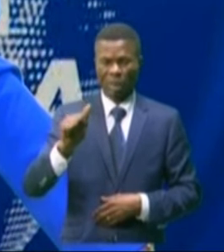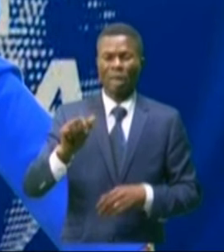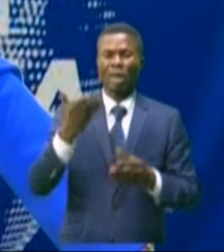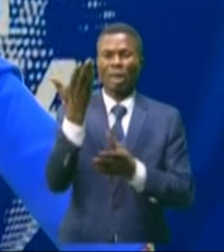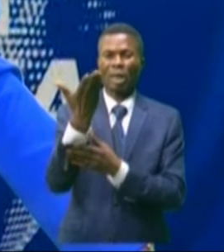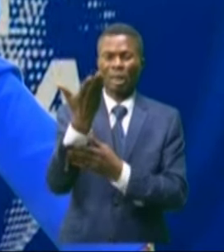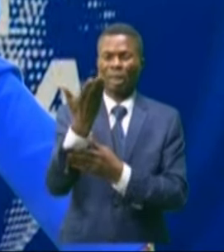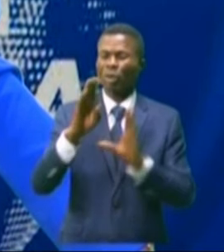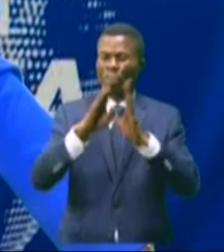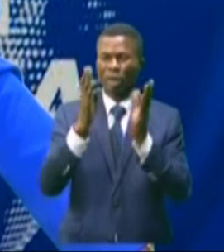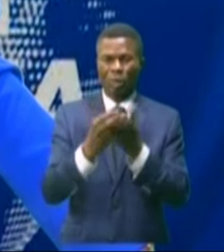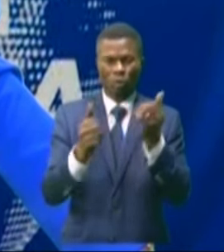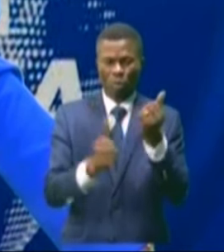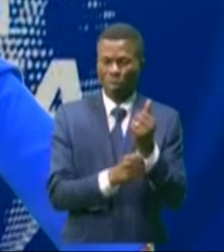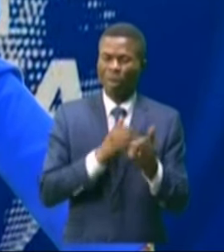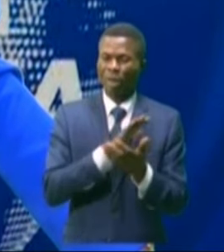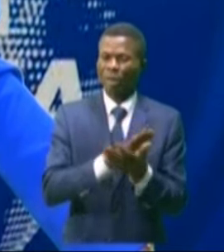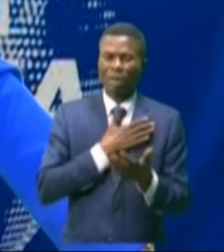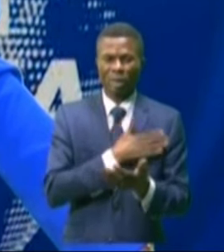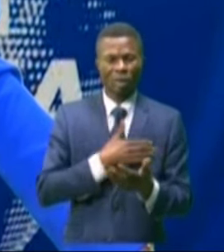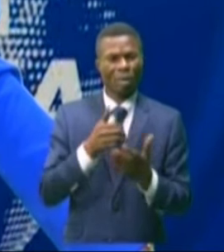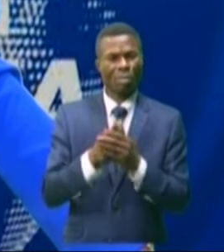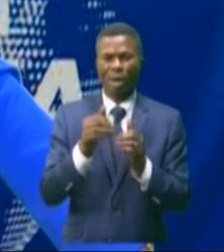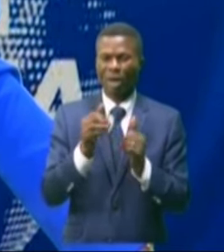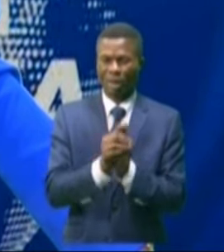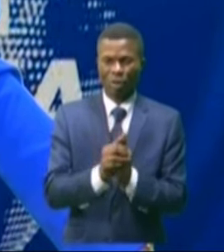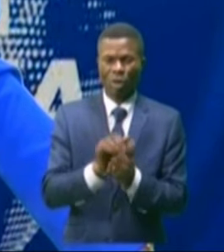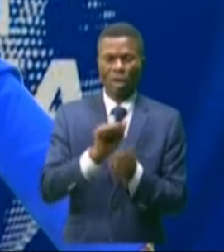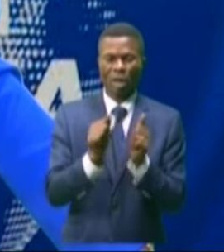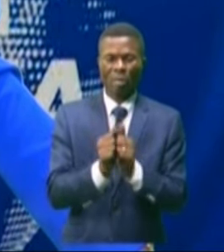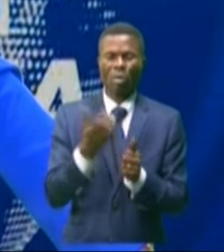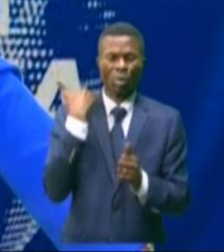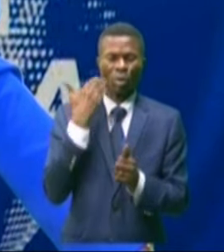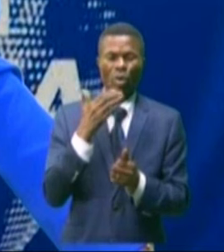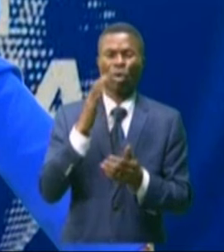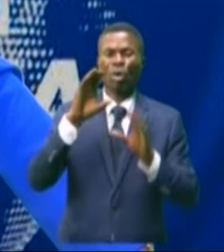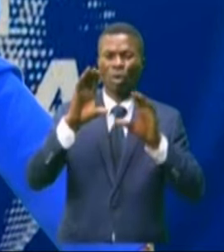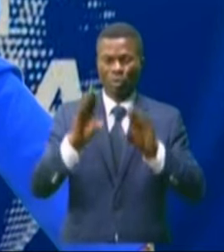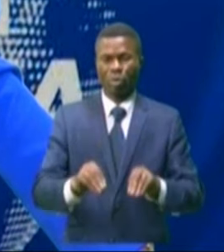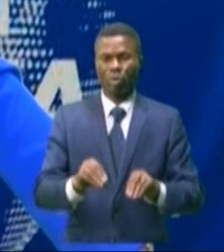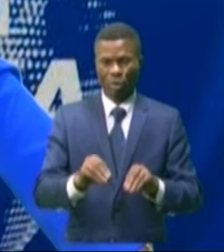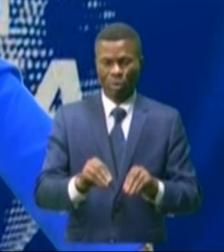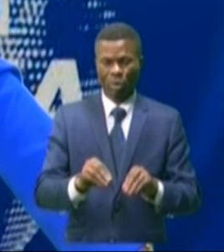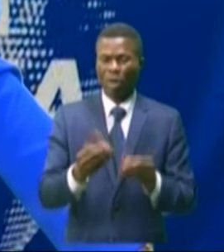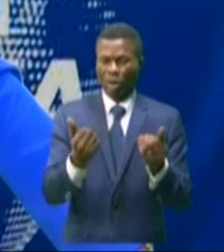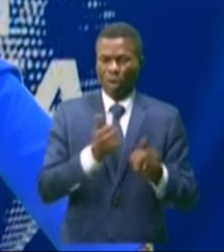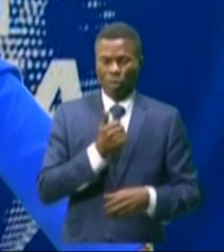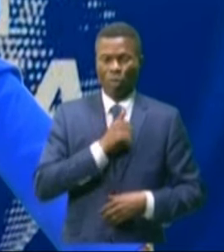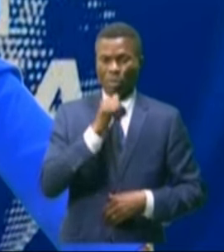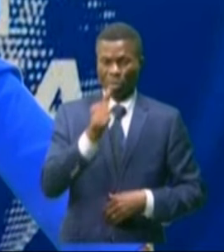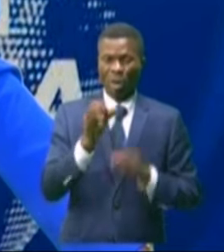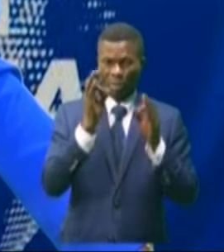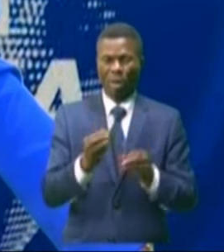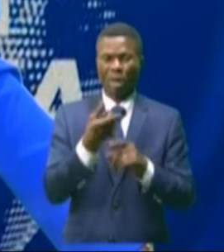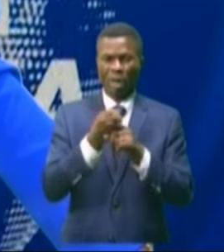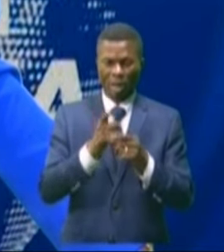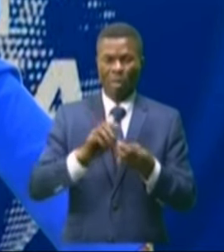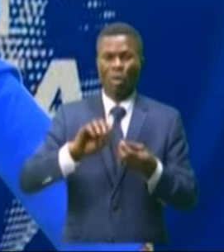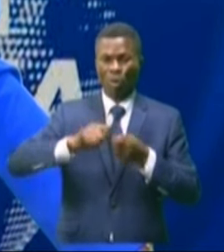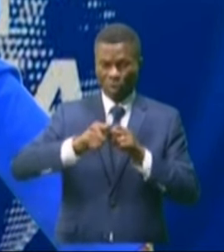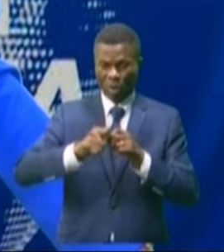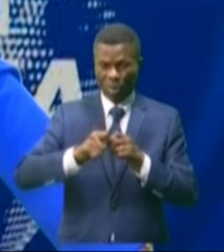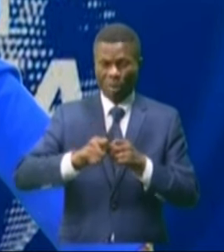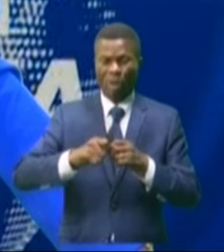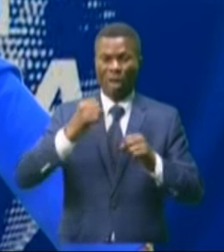les abonnés concernés de bien vouloir l'excuser pour ce désagrément. Indépendamment de sa bonne volonté, elle les rassure que